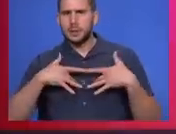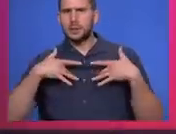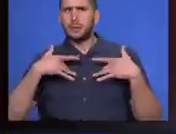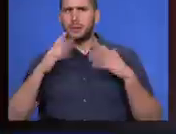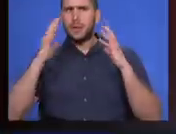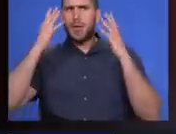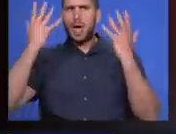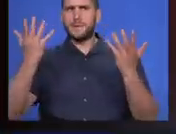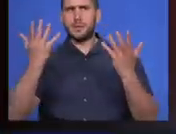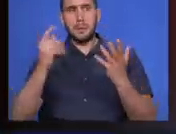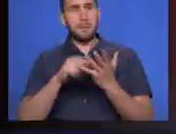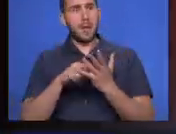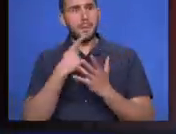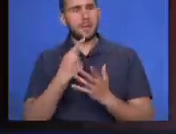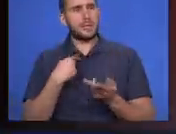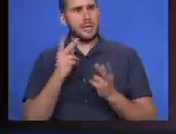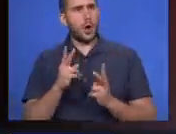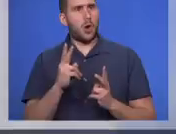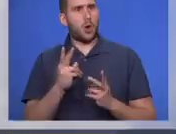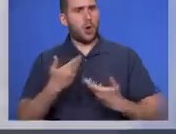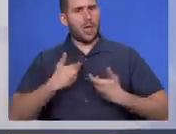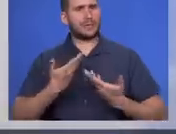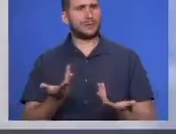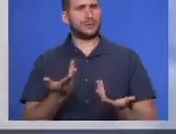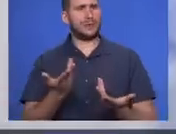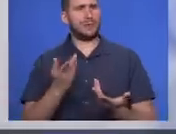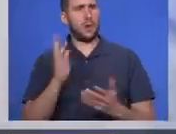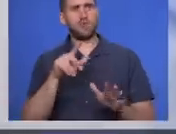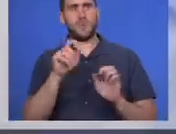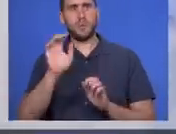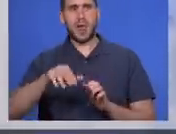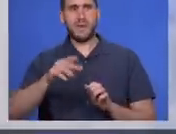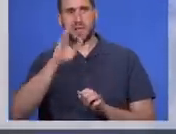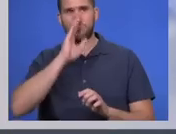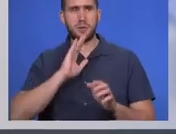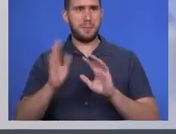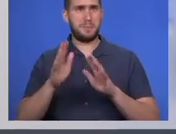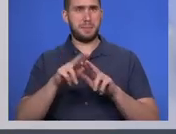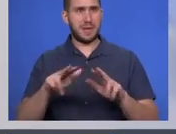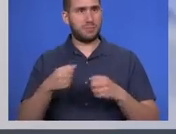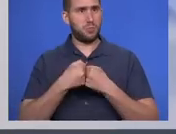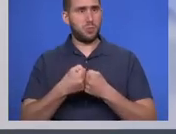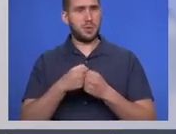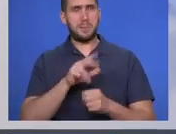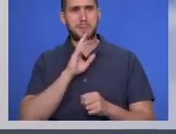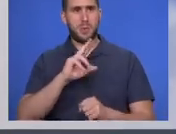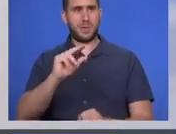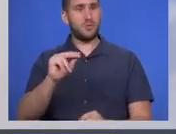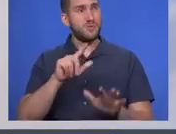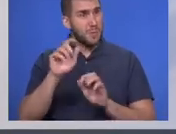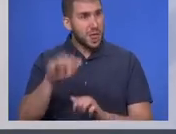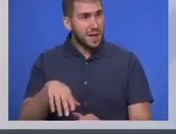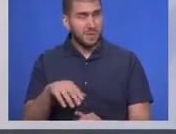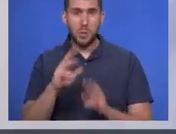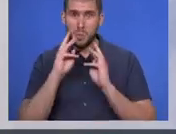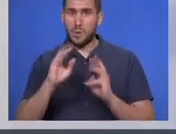וממש כאילו נדלקתי, כי אמרתי, זה יכול ממש לשרת אותי, ועוד 700 אלף כבדי שמיעה בארץ שמתמודדים עם אותה בעיה. 700 אלף?